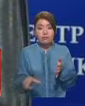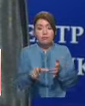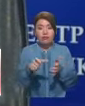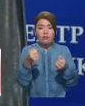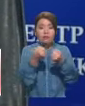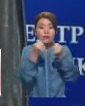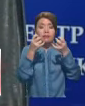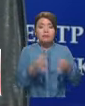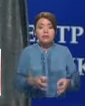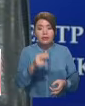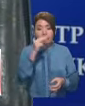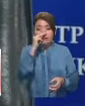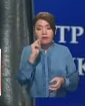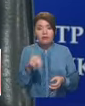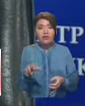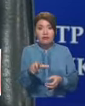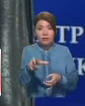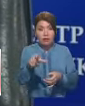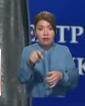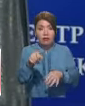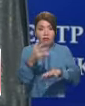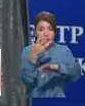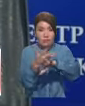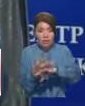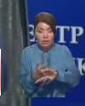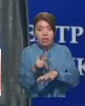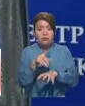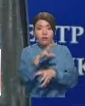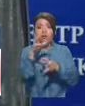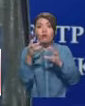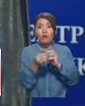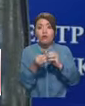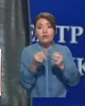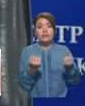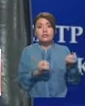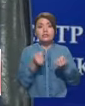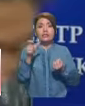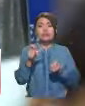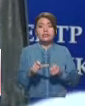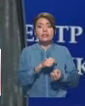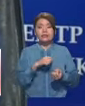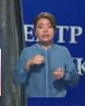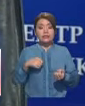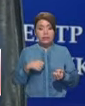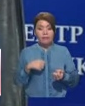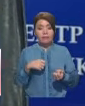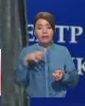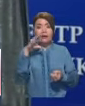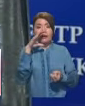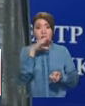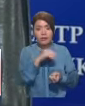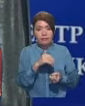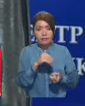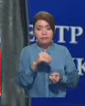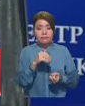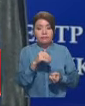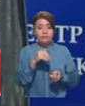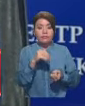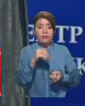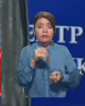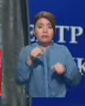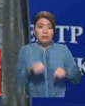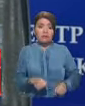будет признано состояние дороги, в результате которого водитель не имел возможности предотвратить данное дорожно-транспортное происшествие, он